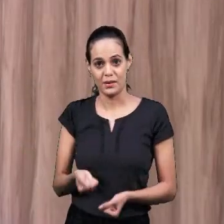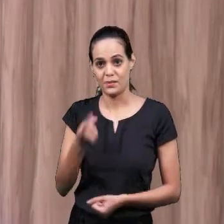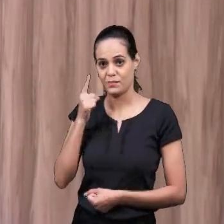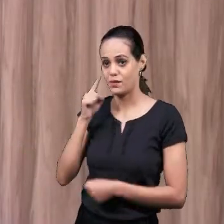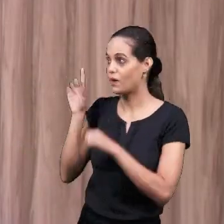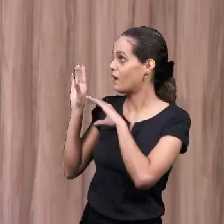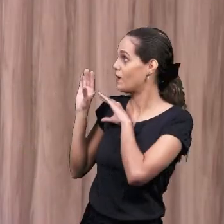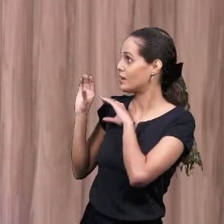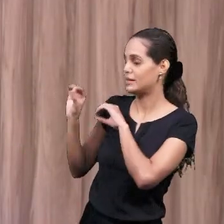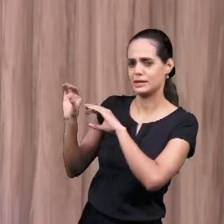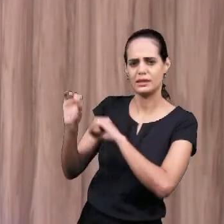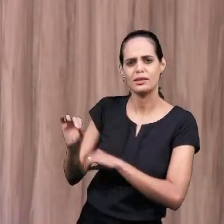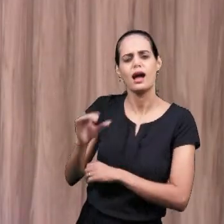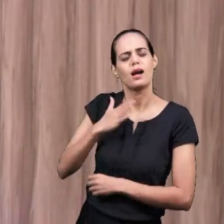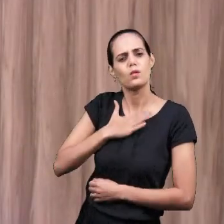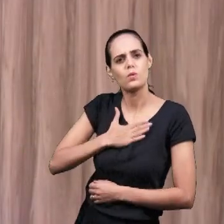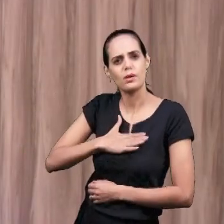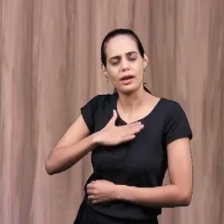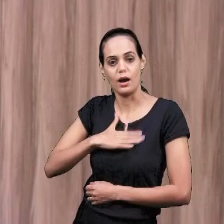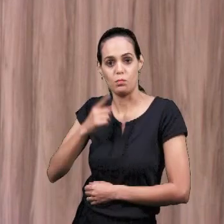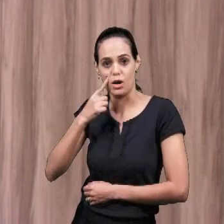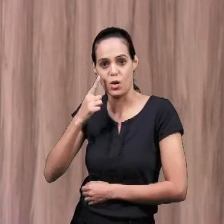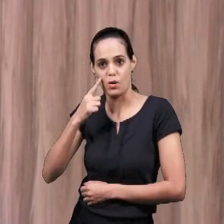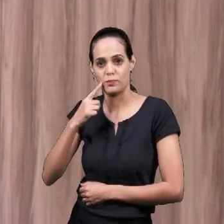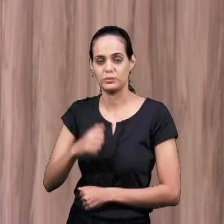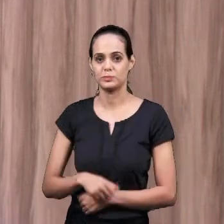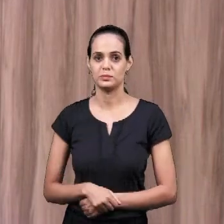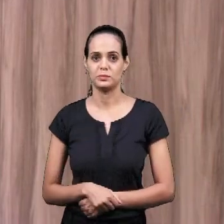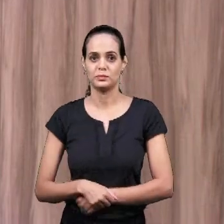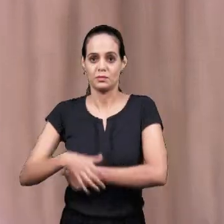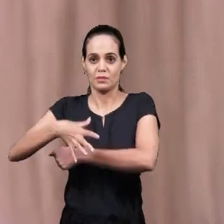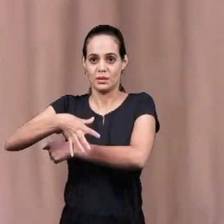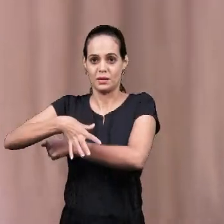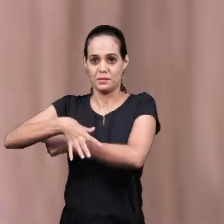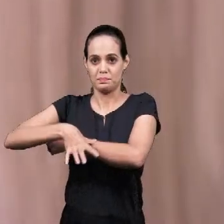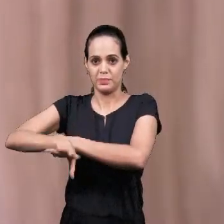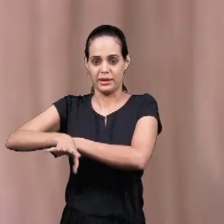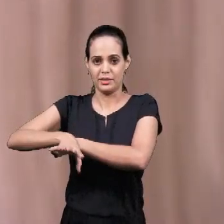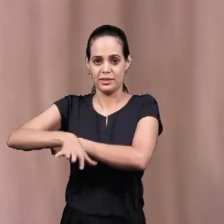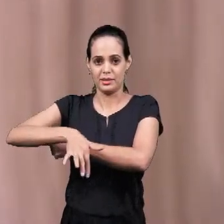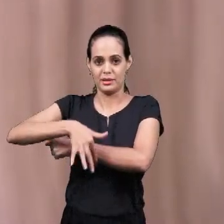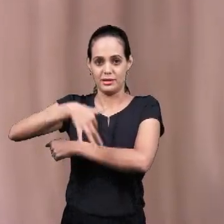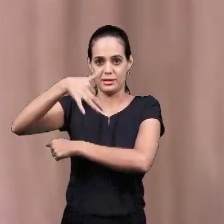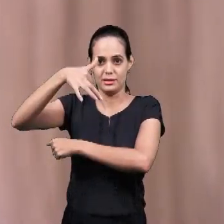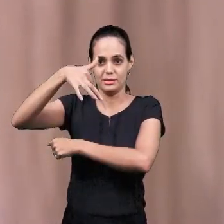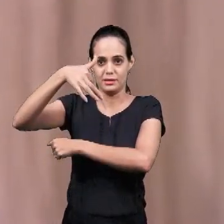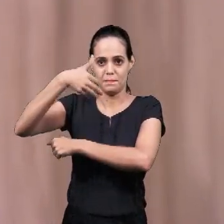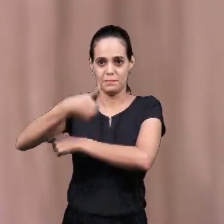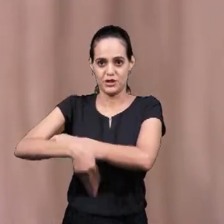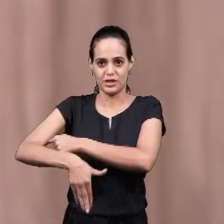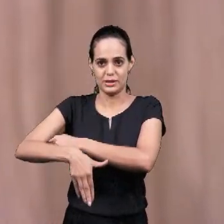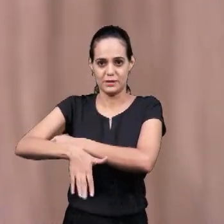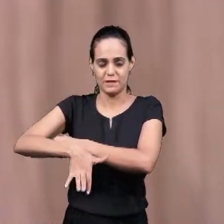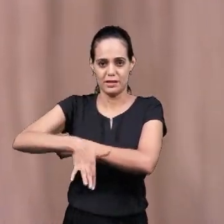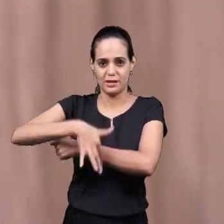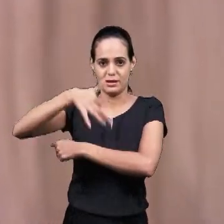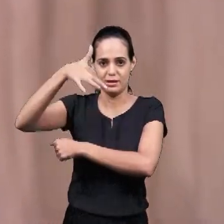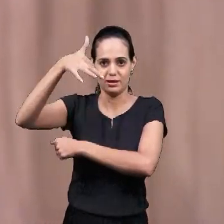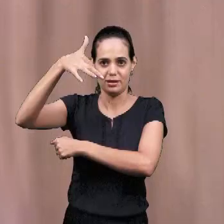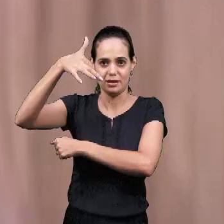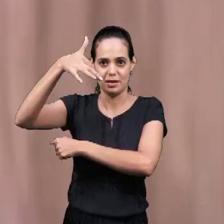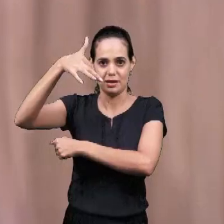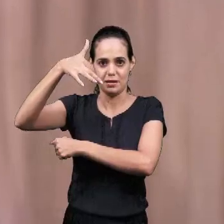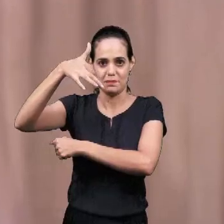Je vais faire cette première fois doucement le rythme. B, I, X,